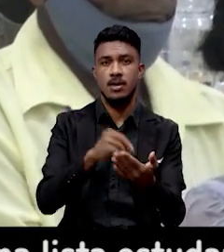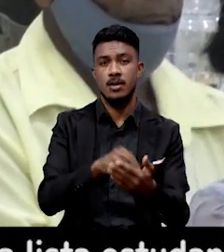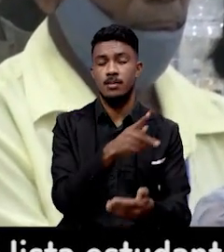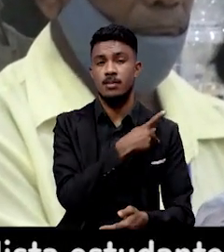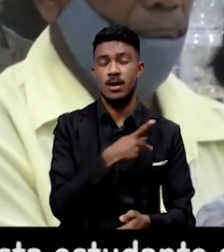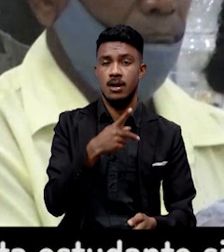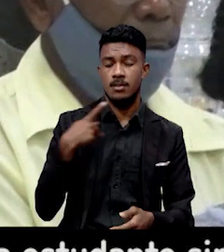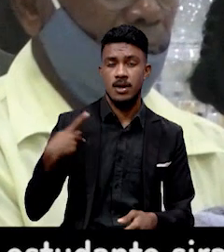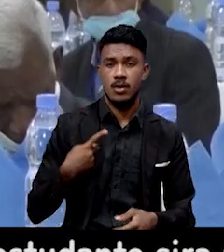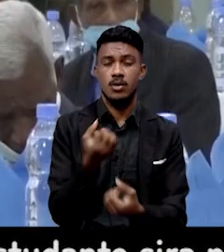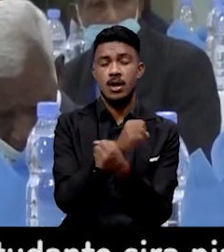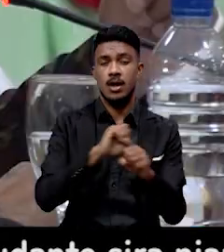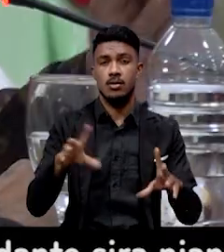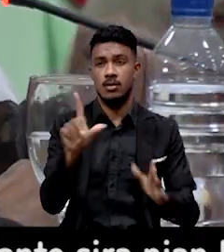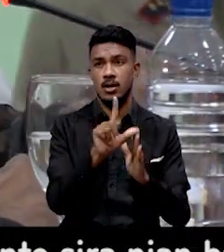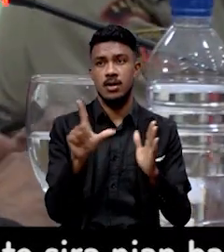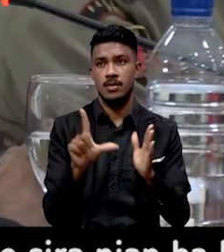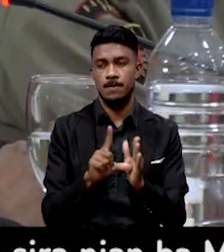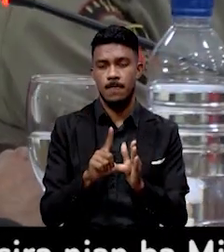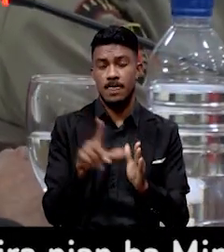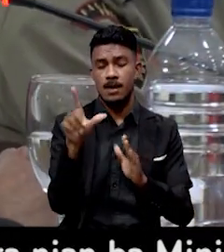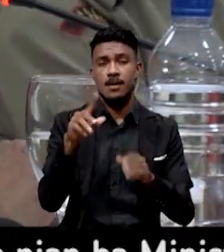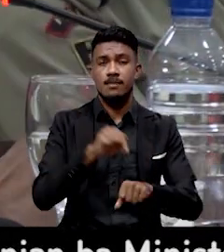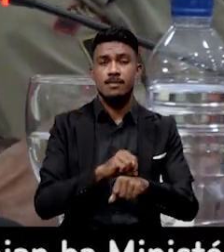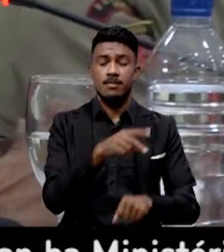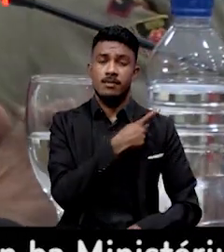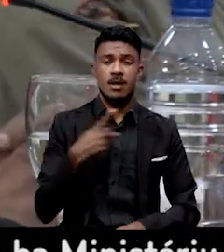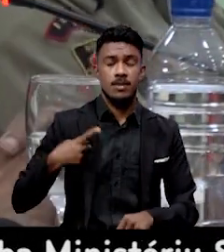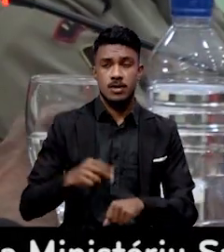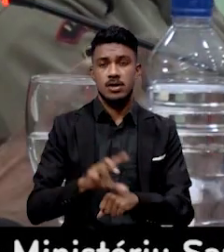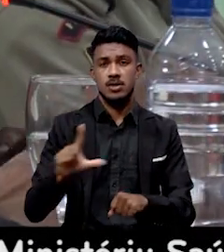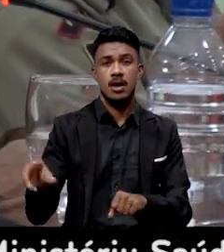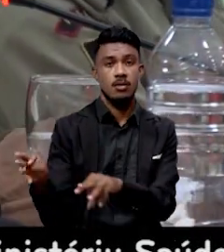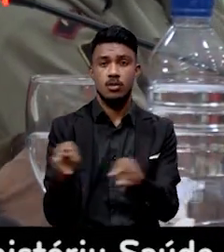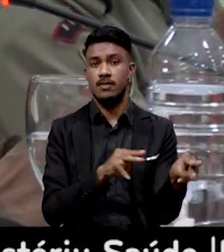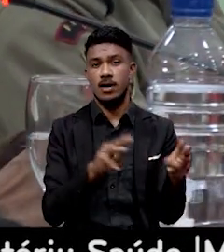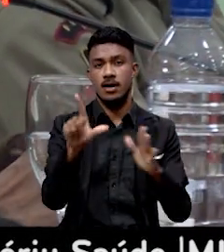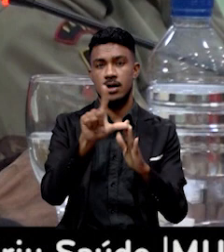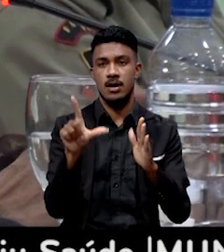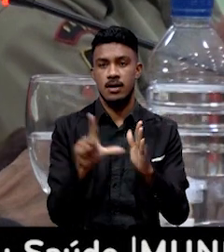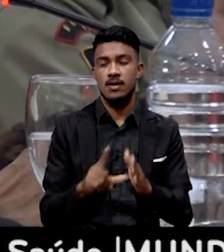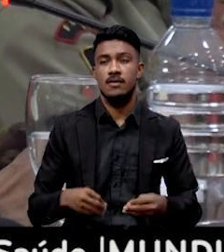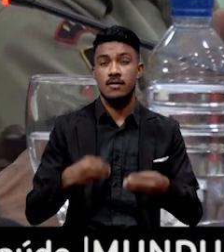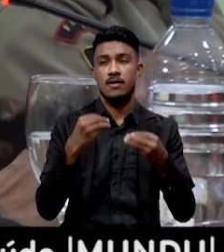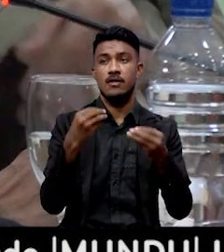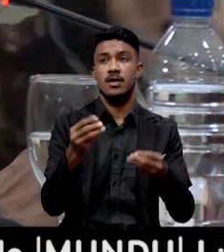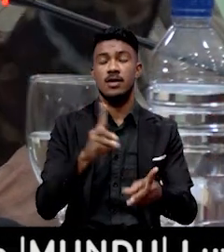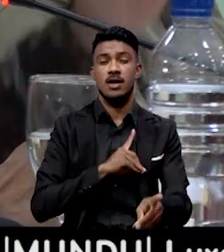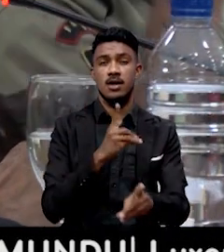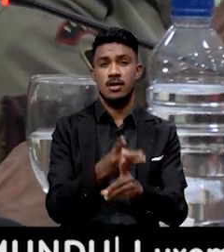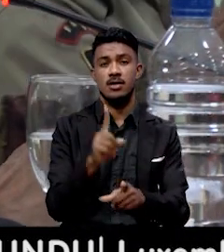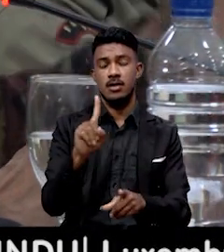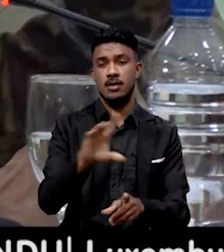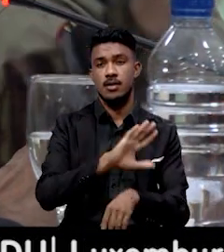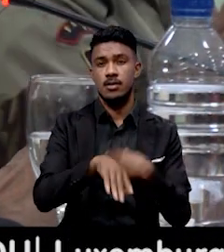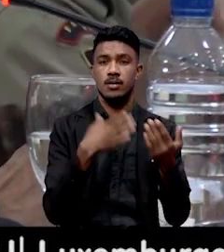lei ne. So altera ba hire ya parlamento nacional bele mura fal lei ten. Parat bele repoin fel fal direito ira ne tomak ne